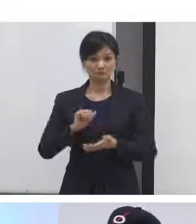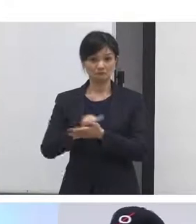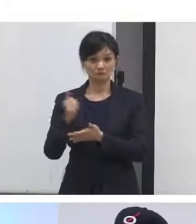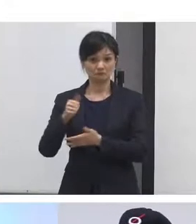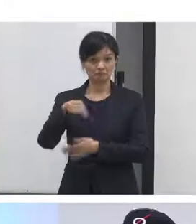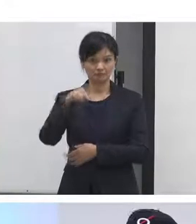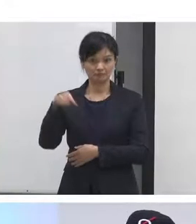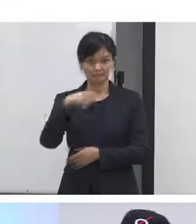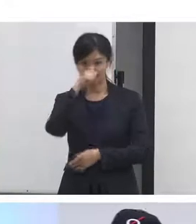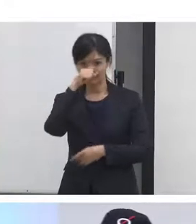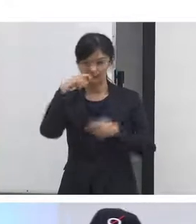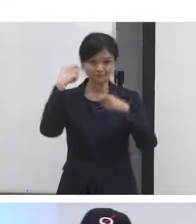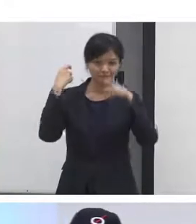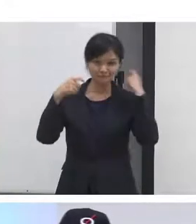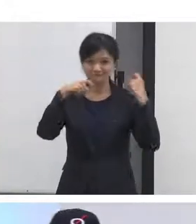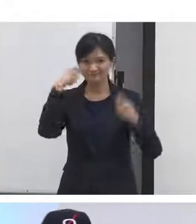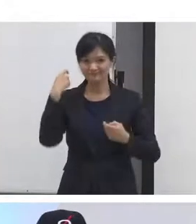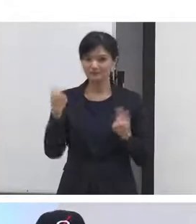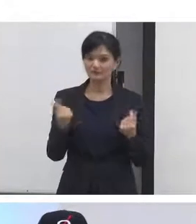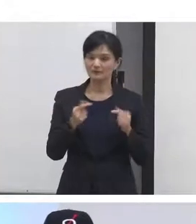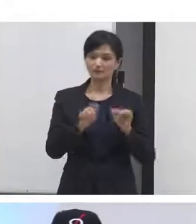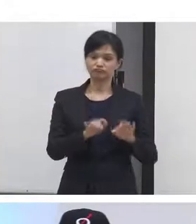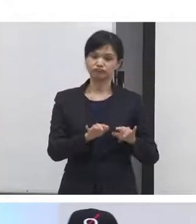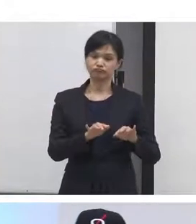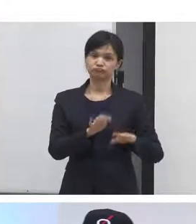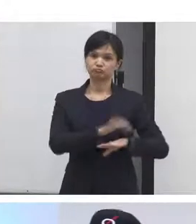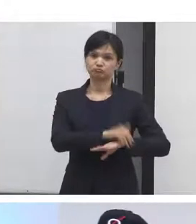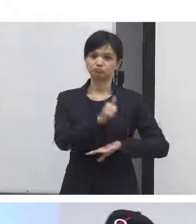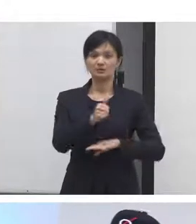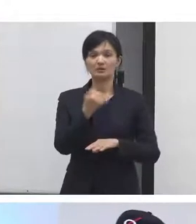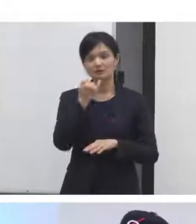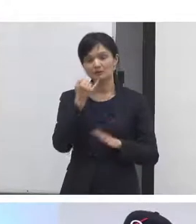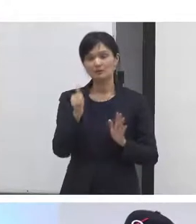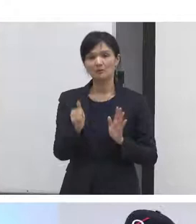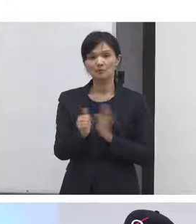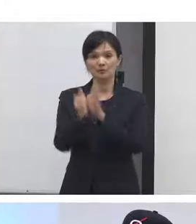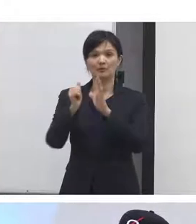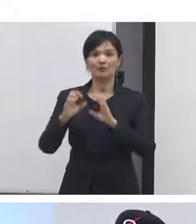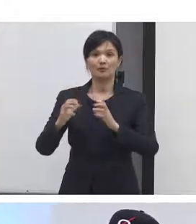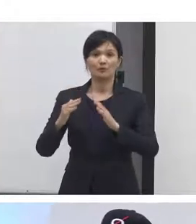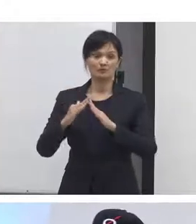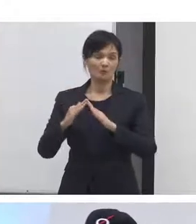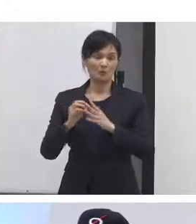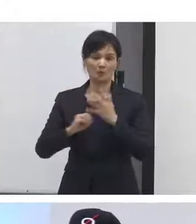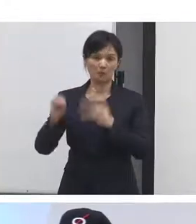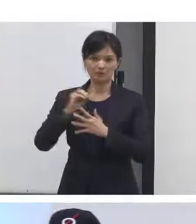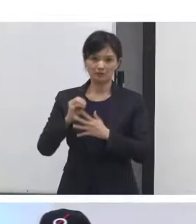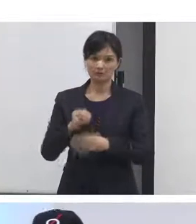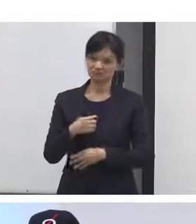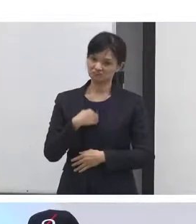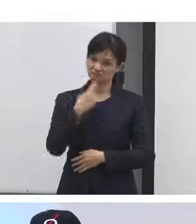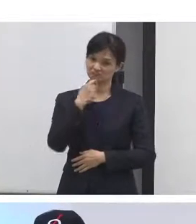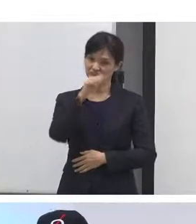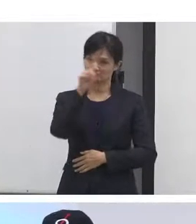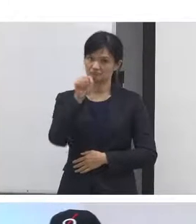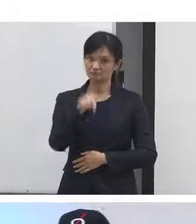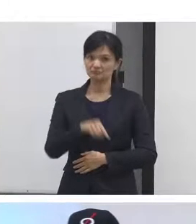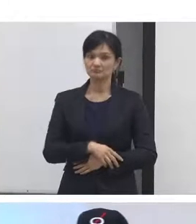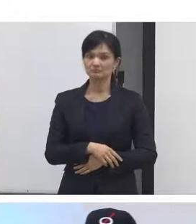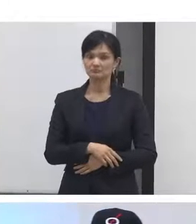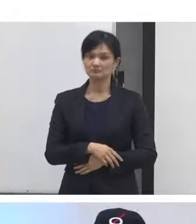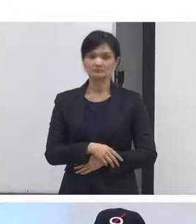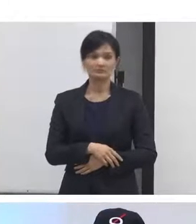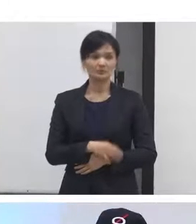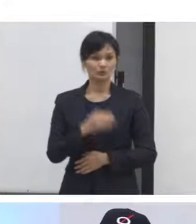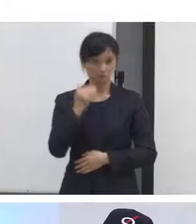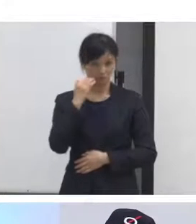鲜啊，就觉得好像我们只要靠一个键盘，好像就救了一个国家。但这件事情我到现在还是一个问号。就是其实如果